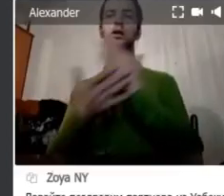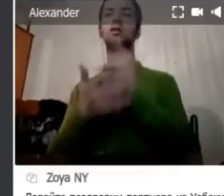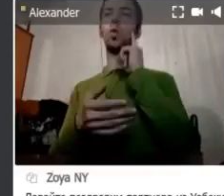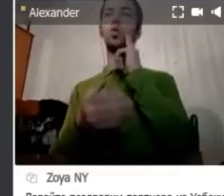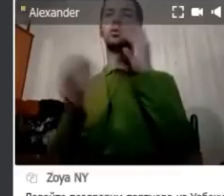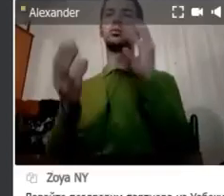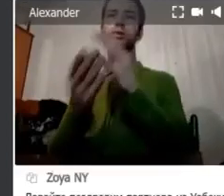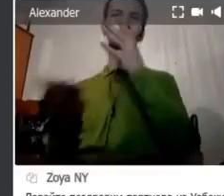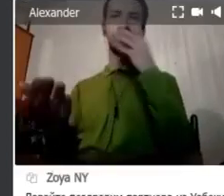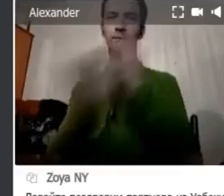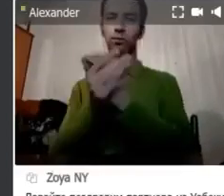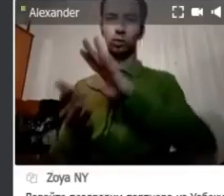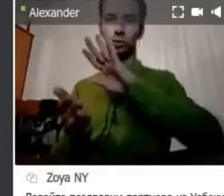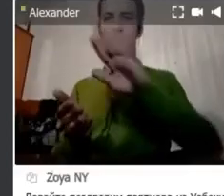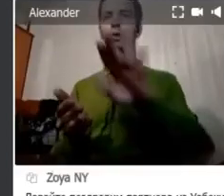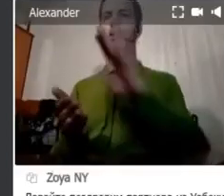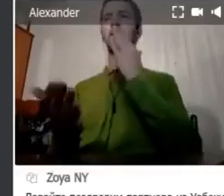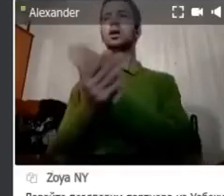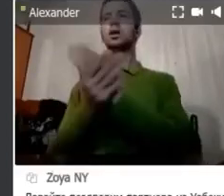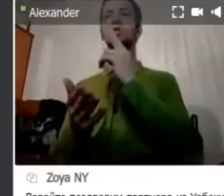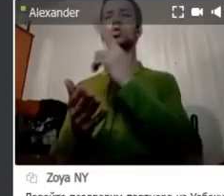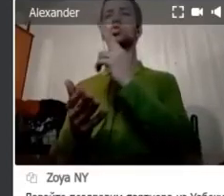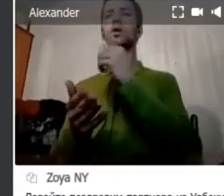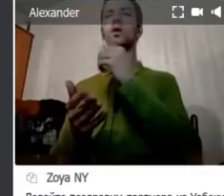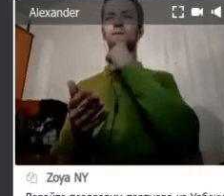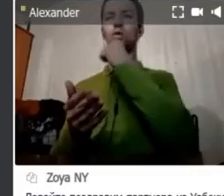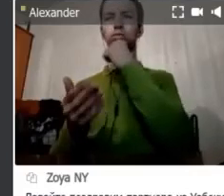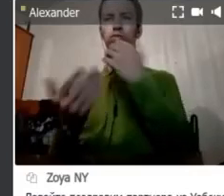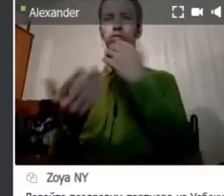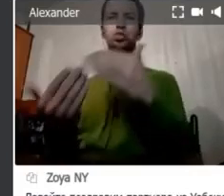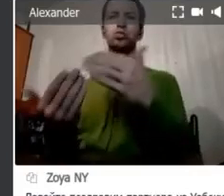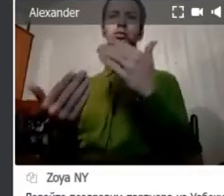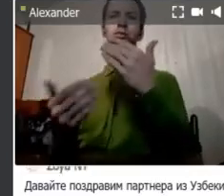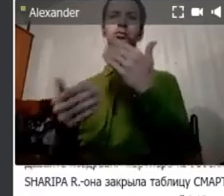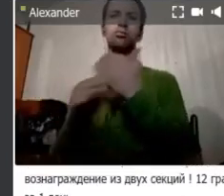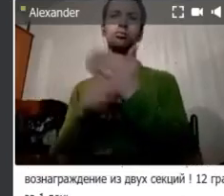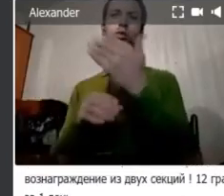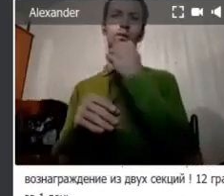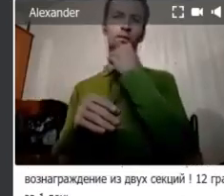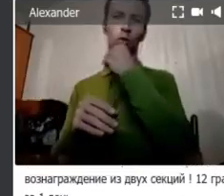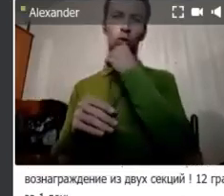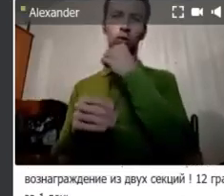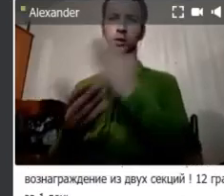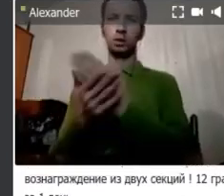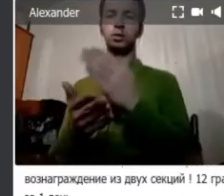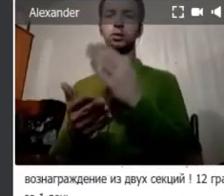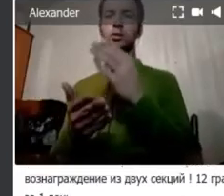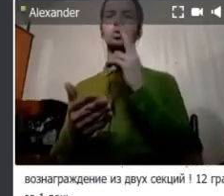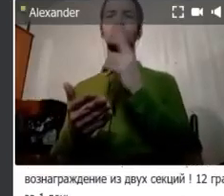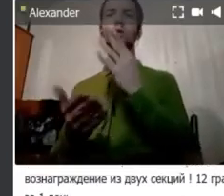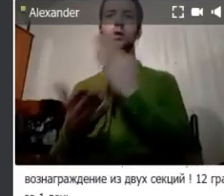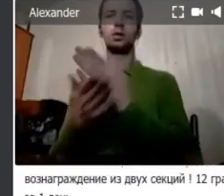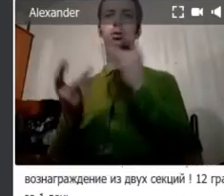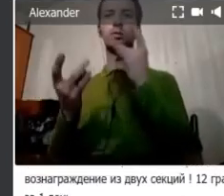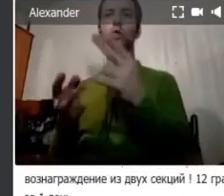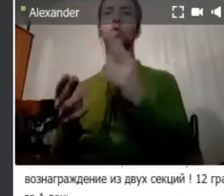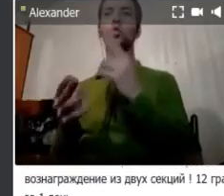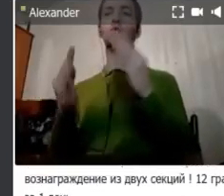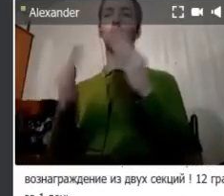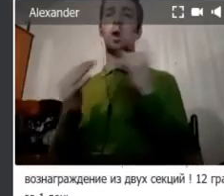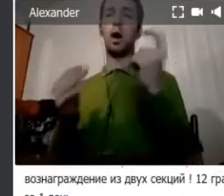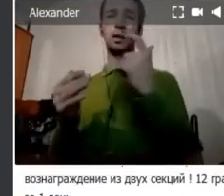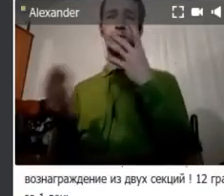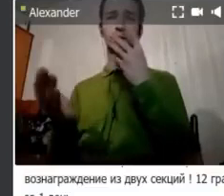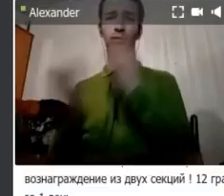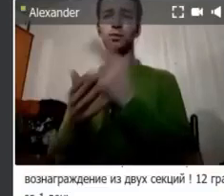есть рабочий, то есть любой человек может этим заниматься, любой, то есть кто-то будет расценивать это как